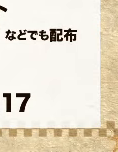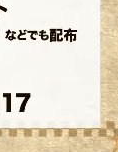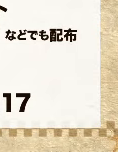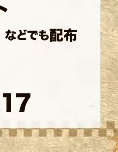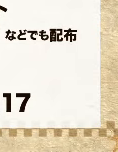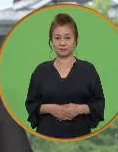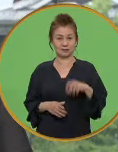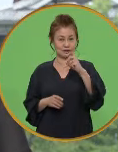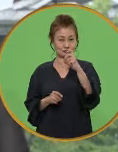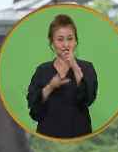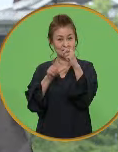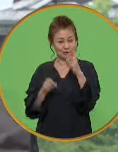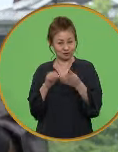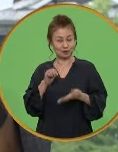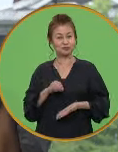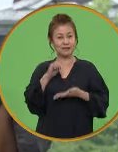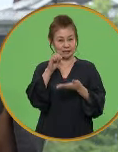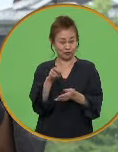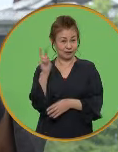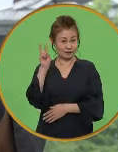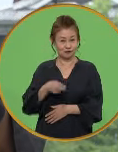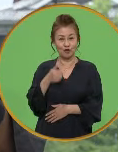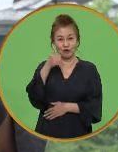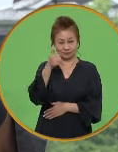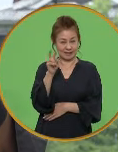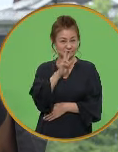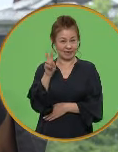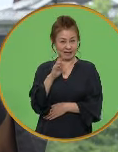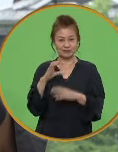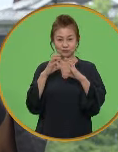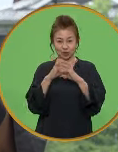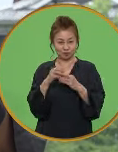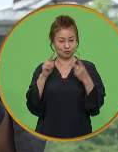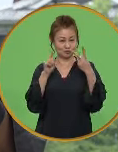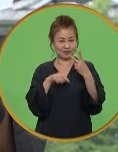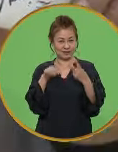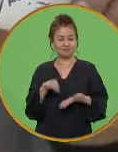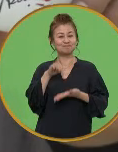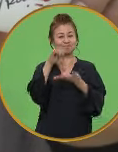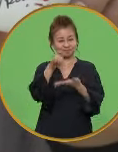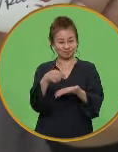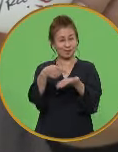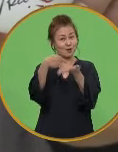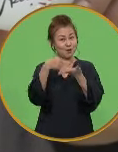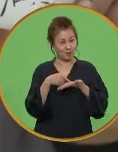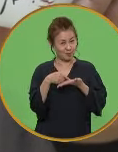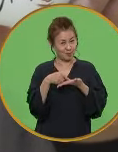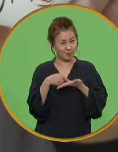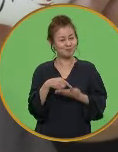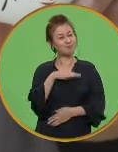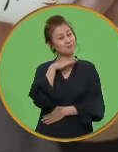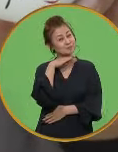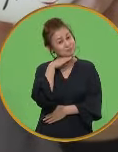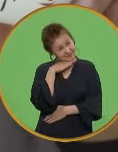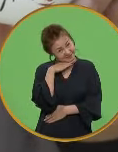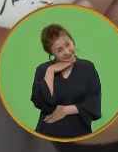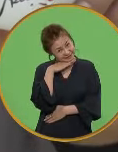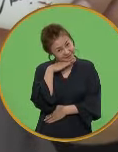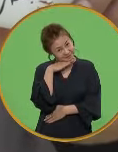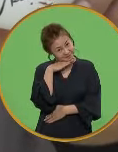。 月刊プレゼント、ひろすけの武器サインボールをプレゼントするわ。番組ホームページから応募